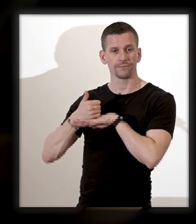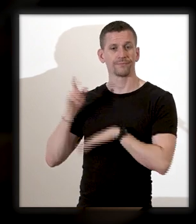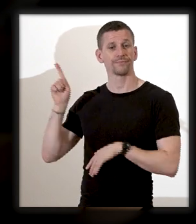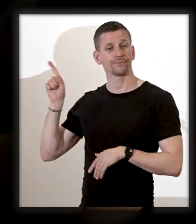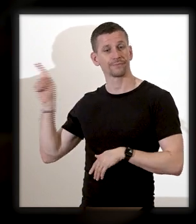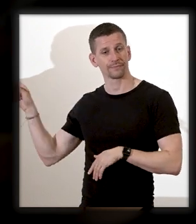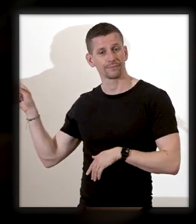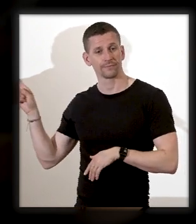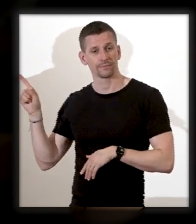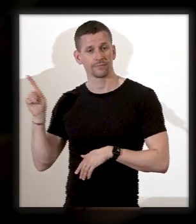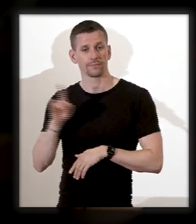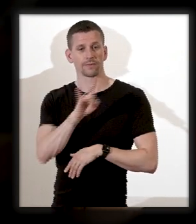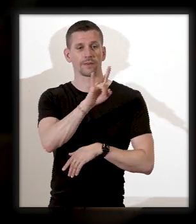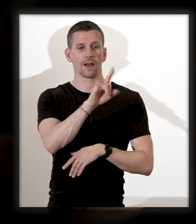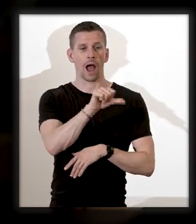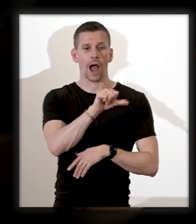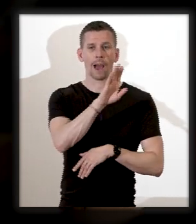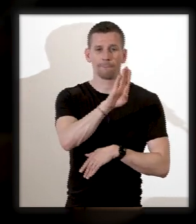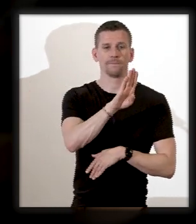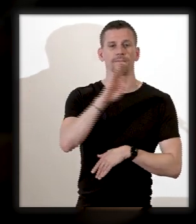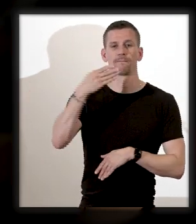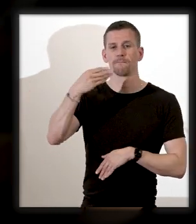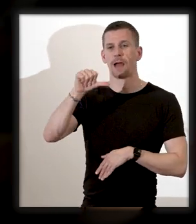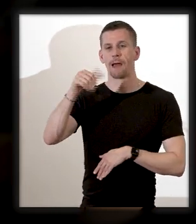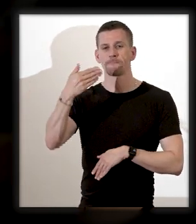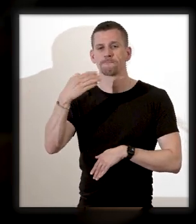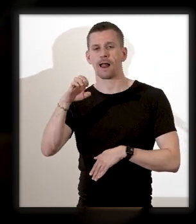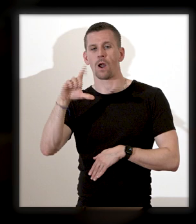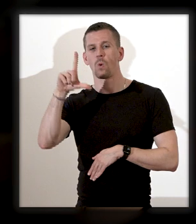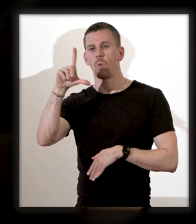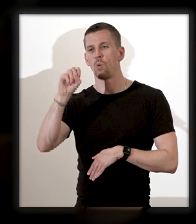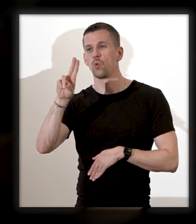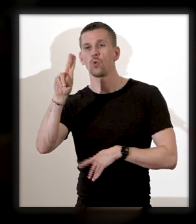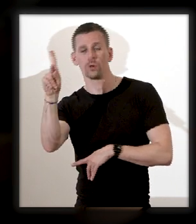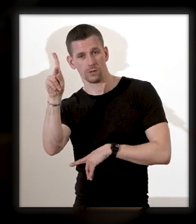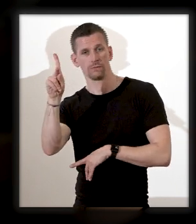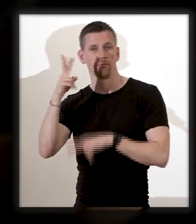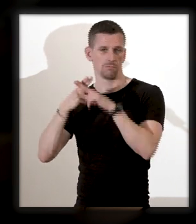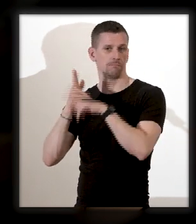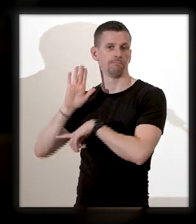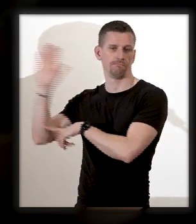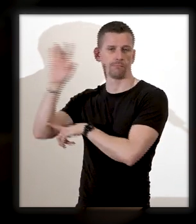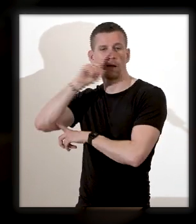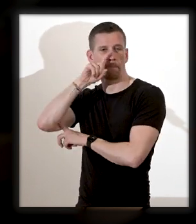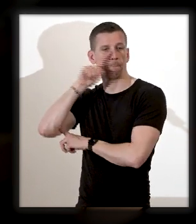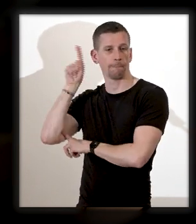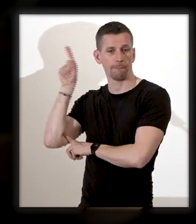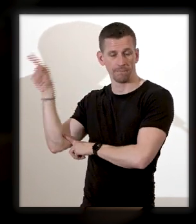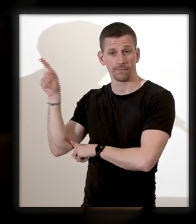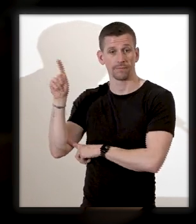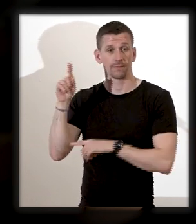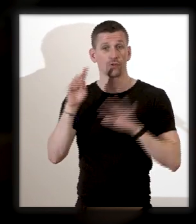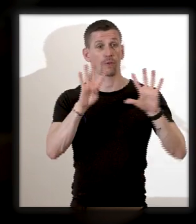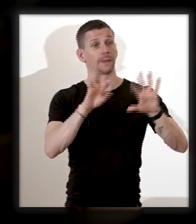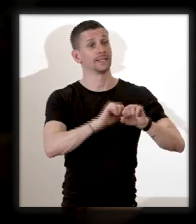abd mamelouk, donc un terme qui indique, depuis l'Empire abbasside au IXe siècle, l'appartenance à un possesseur,